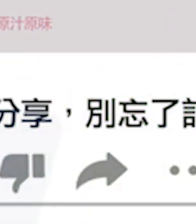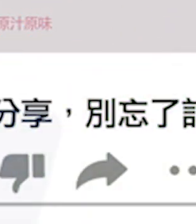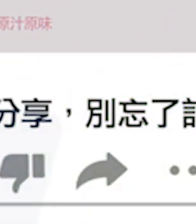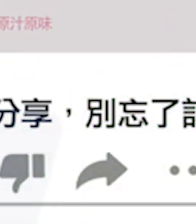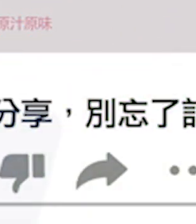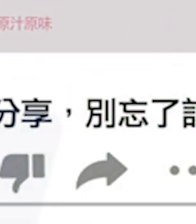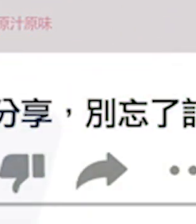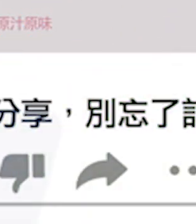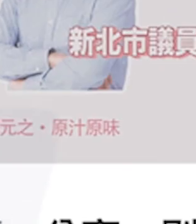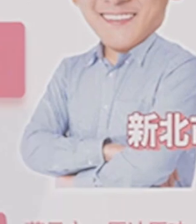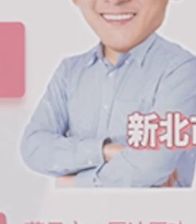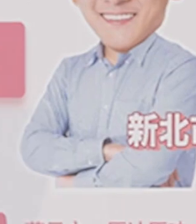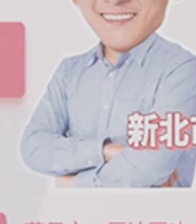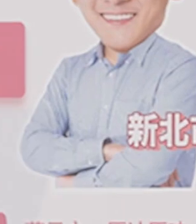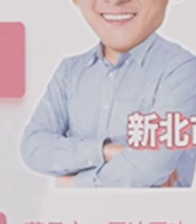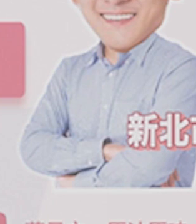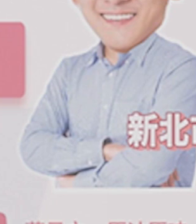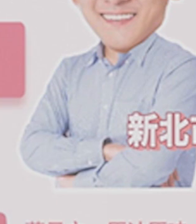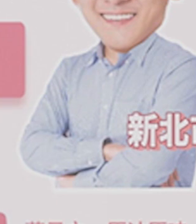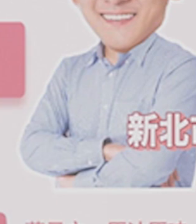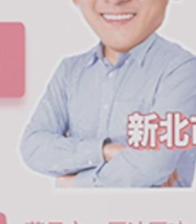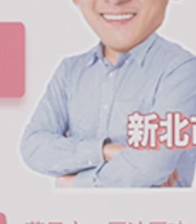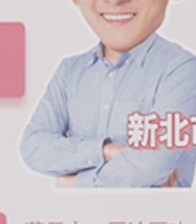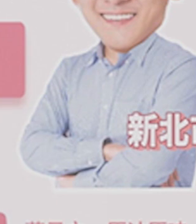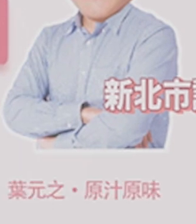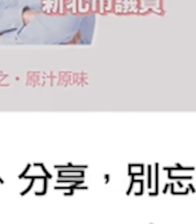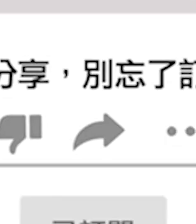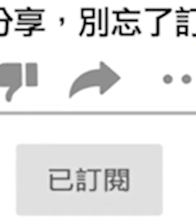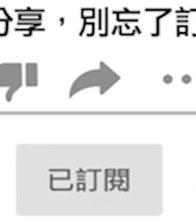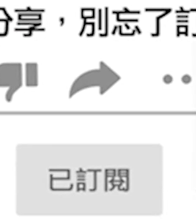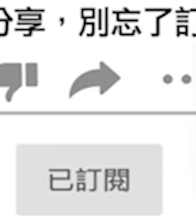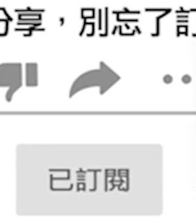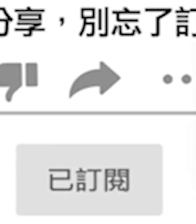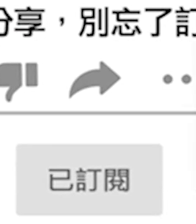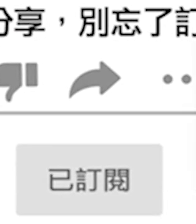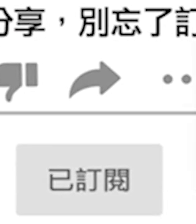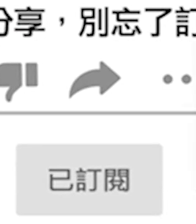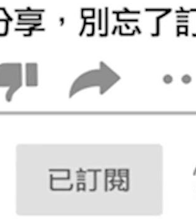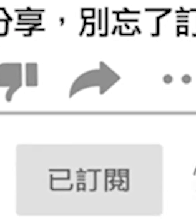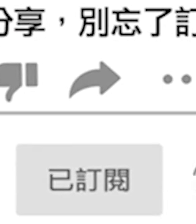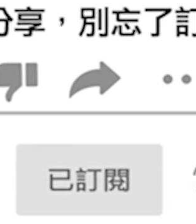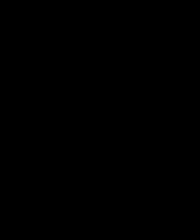并订阅我的 YouTube 频道叶源之原汁原味，记得开启小铃铛哦。